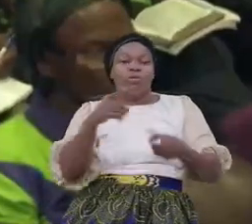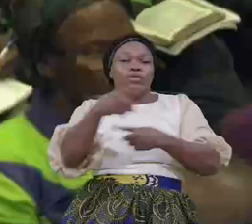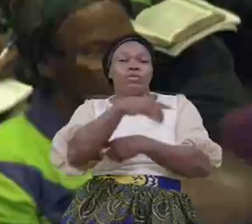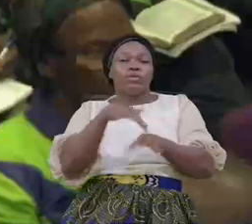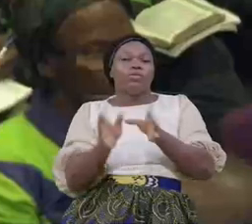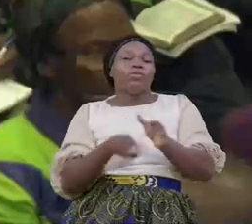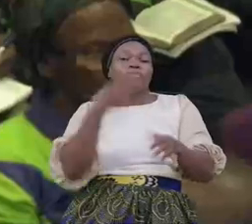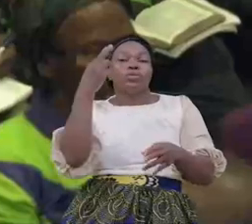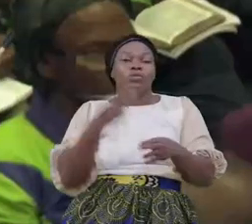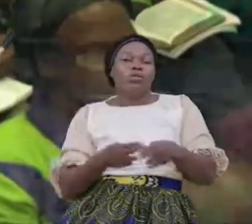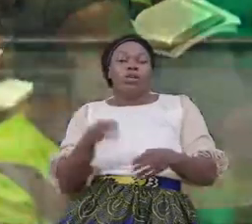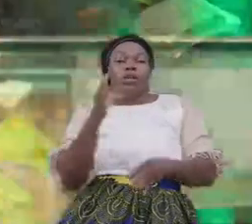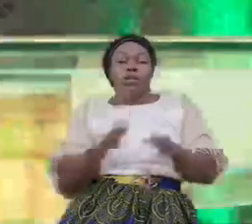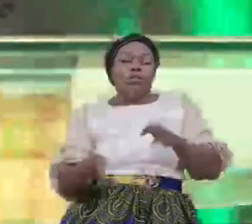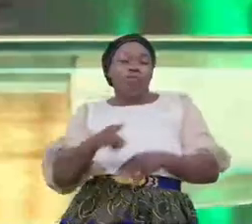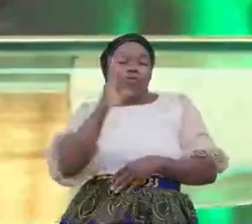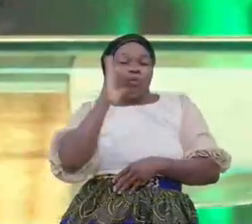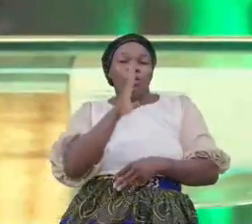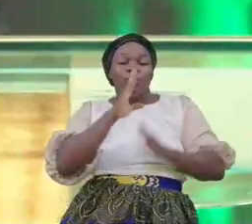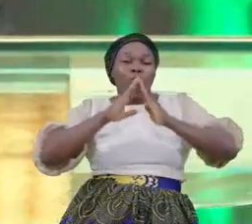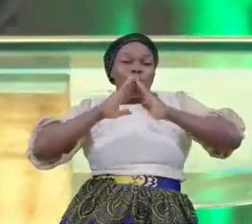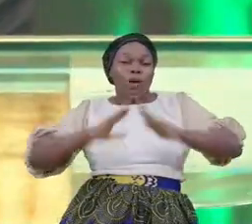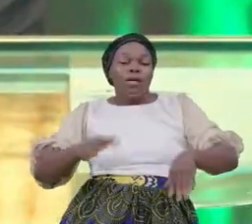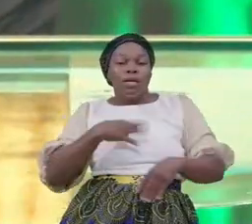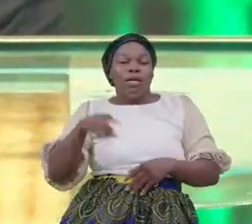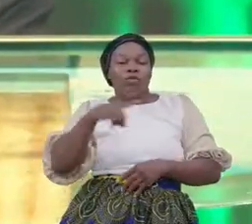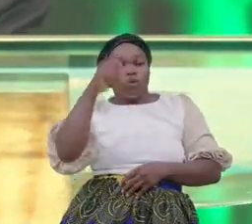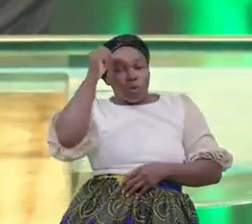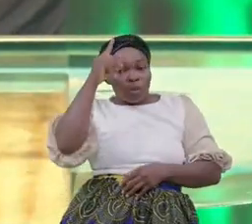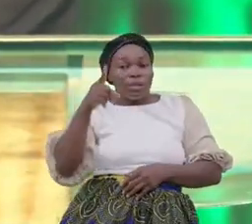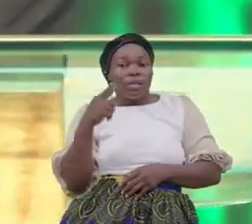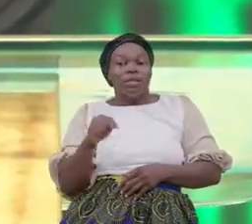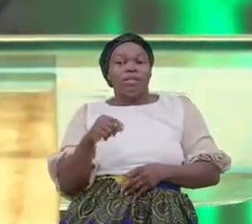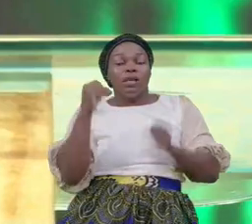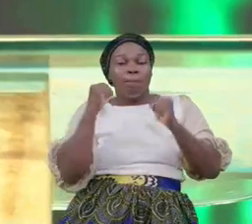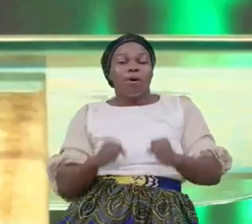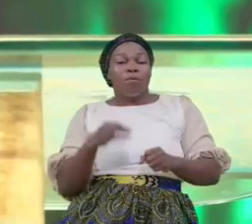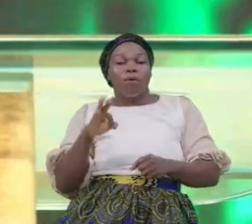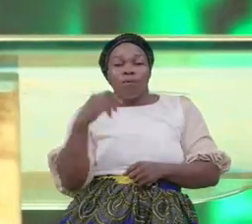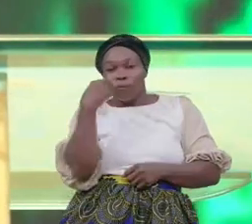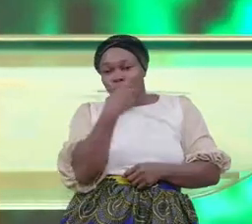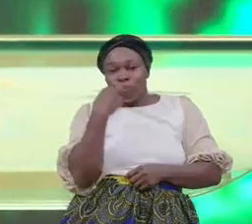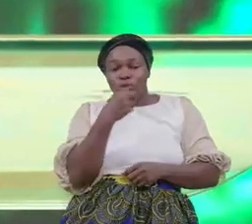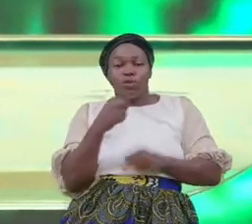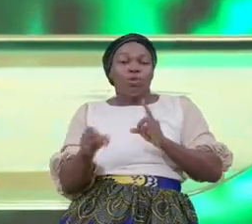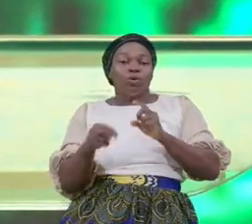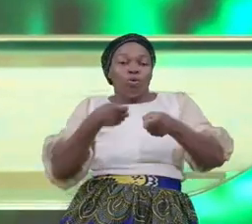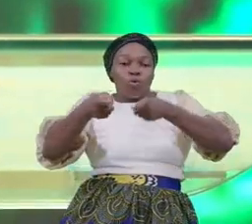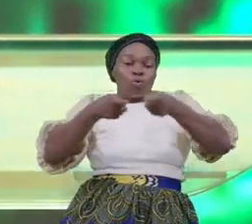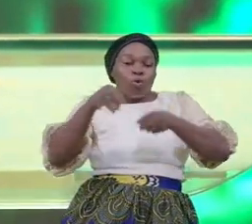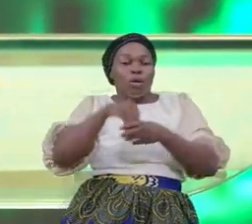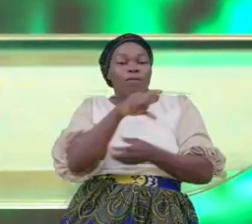Si vous allez vous taire et que vous comprenez le pouvoir du contrôle de la parole du